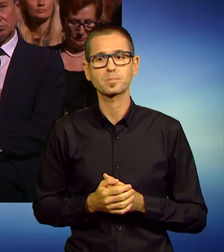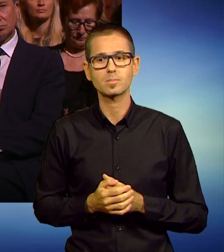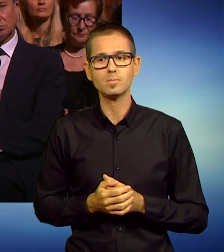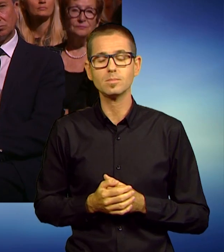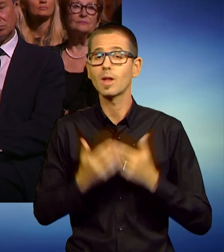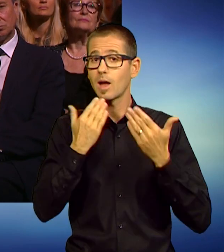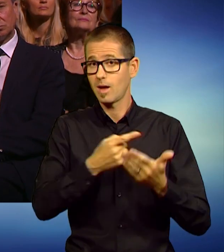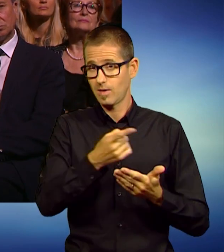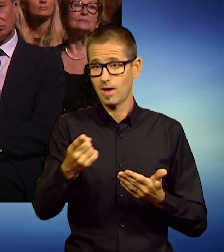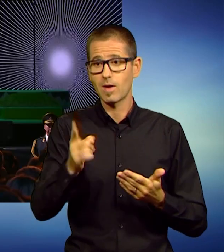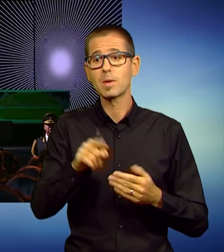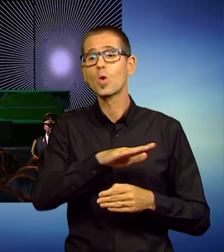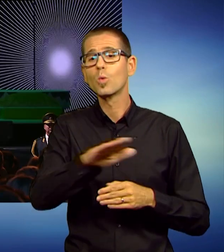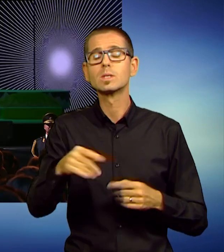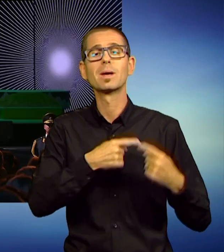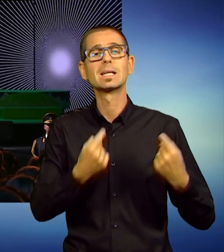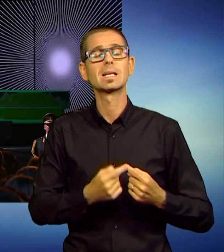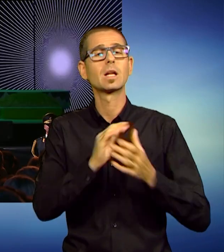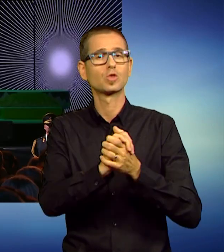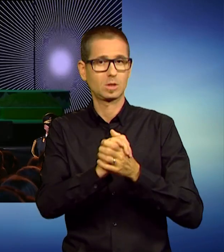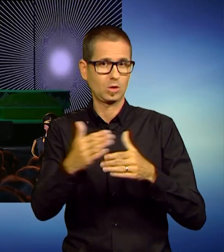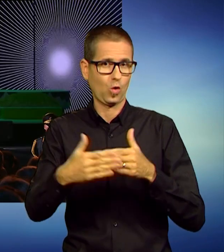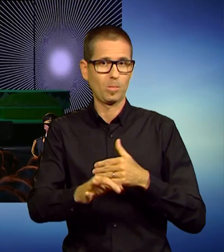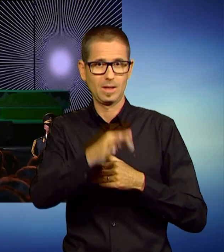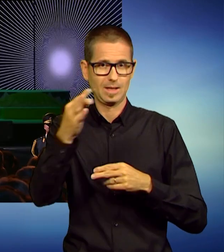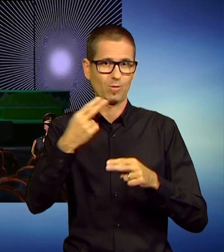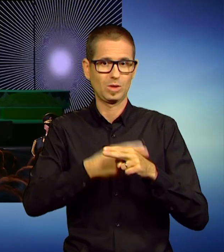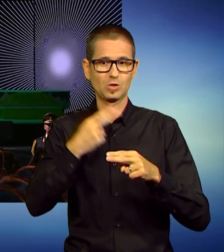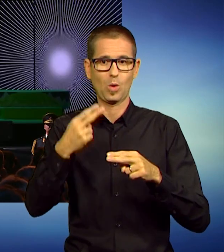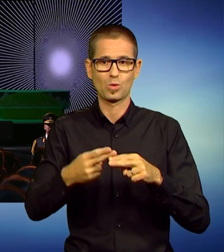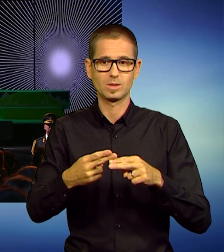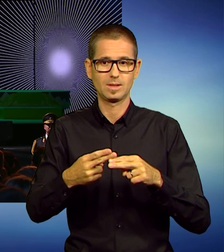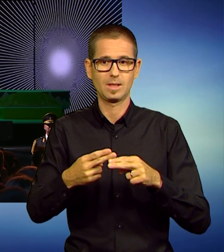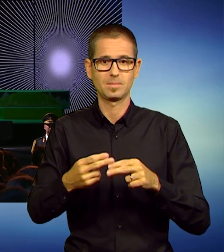Hvala vam in vsem iskrene čestitke ob Dnevu državnosti.